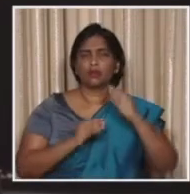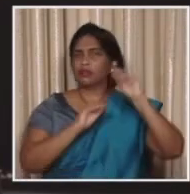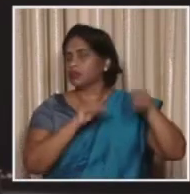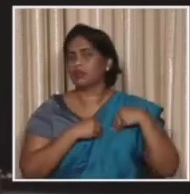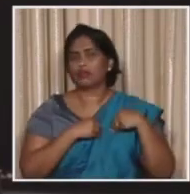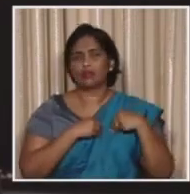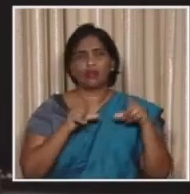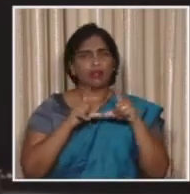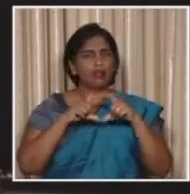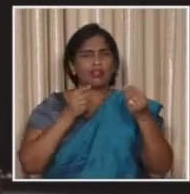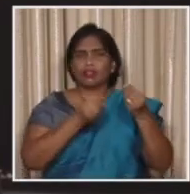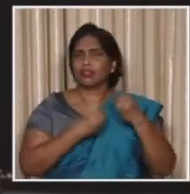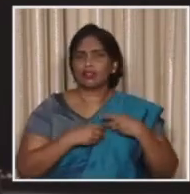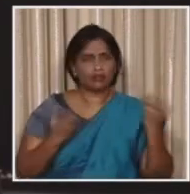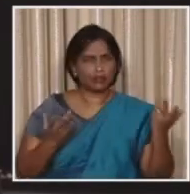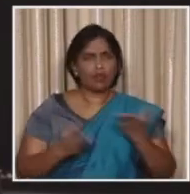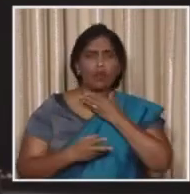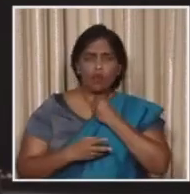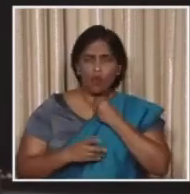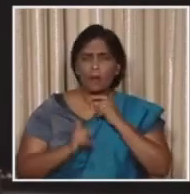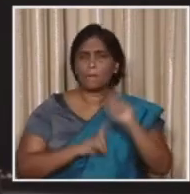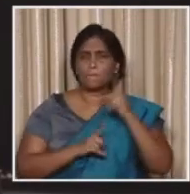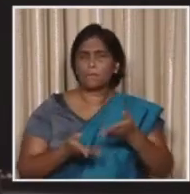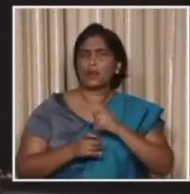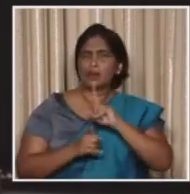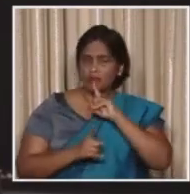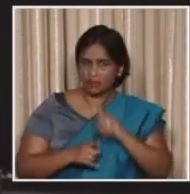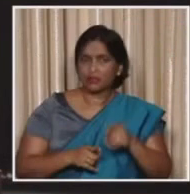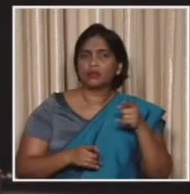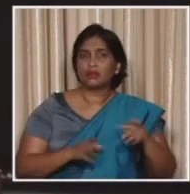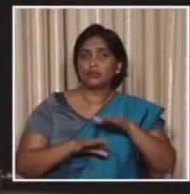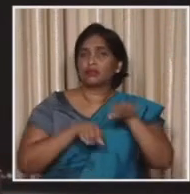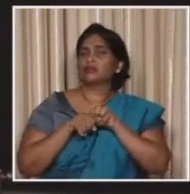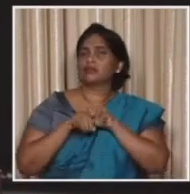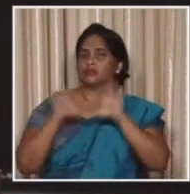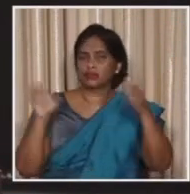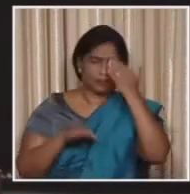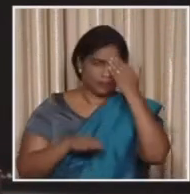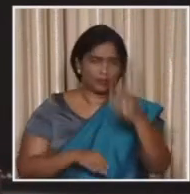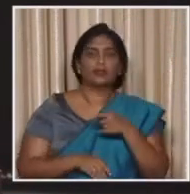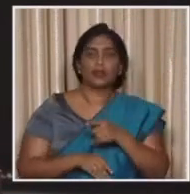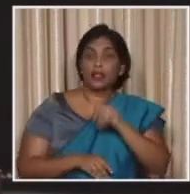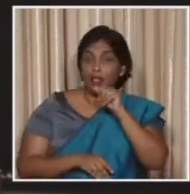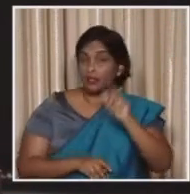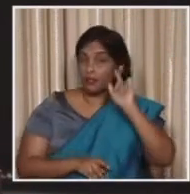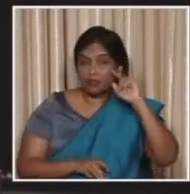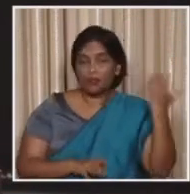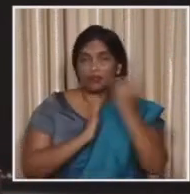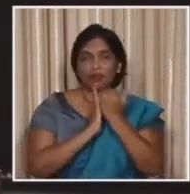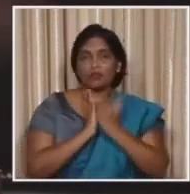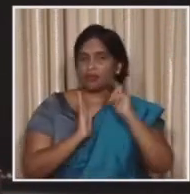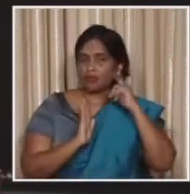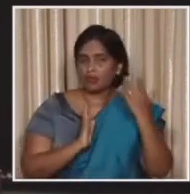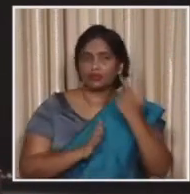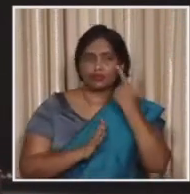ඒවා බලපත්‍රයක් ලබා දීලා නැහැ. මේ බොරු මේ පාර්ලිමේන්තුවේ කියපුවාම මේවා සමාජගත වෙනවා. කරුණා කරලා ඇත්ත දන්නේ නැතුව, කරුණු දන්නේ නැතුව